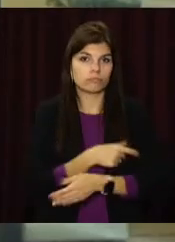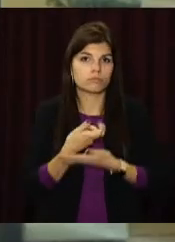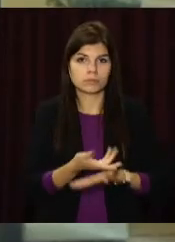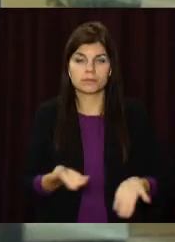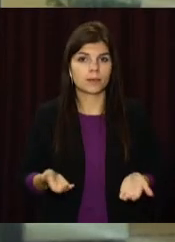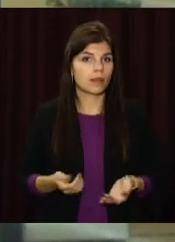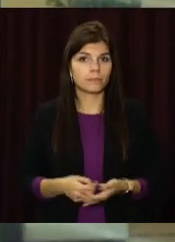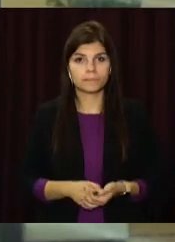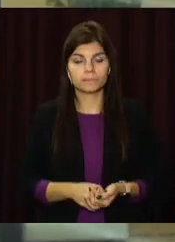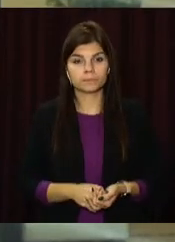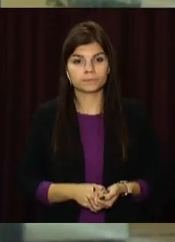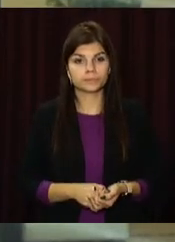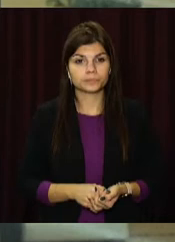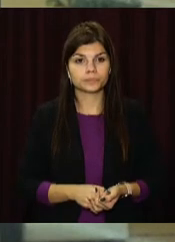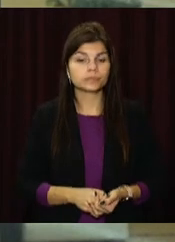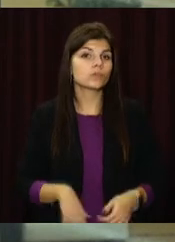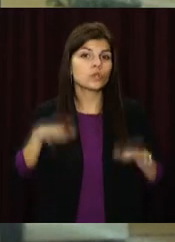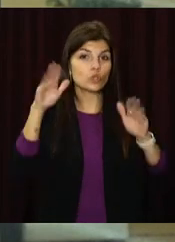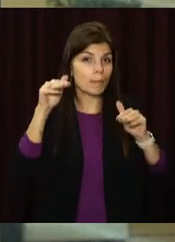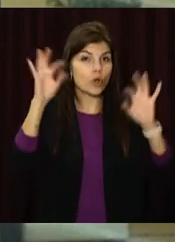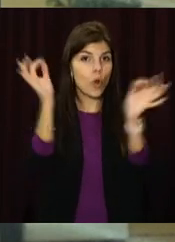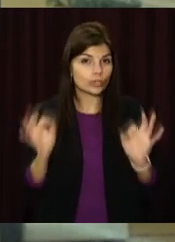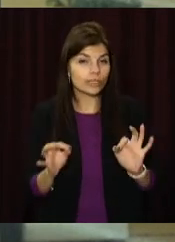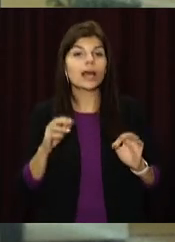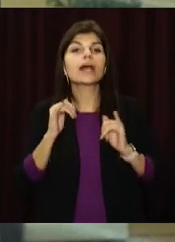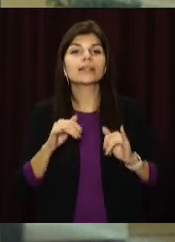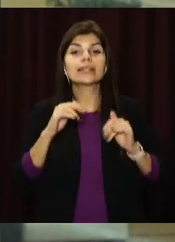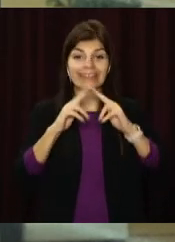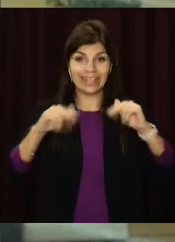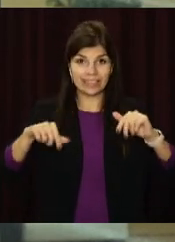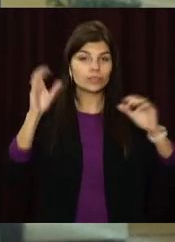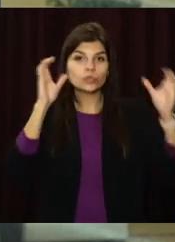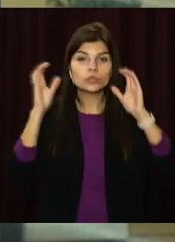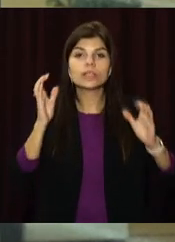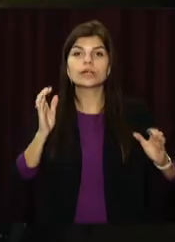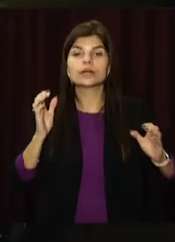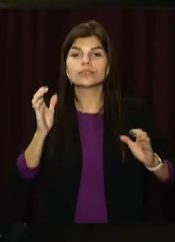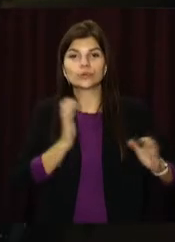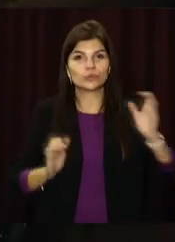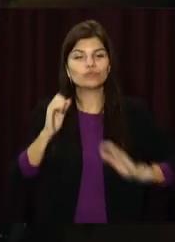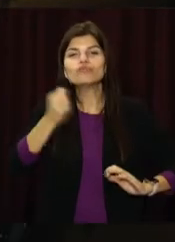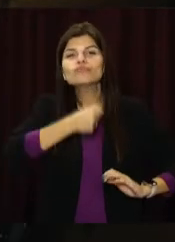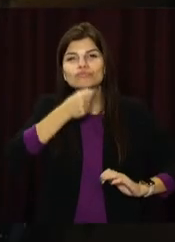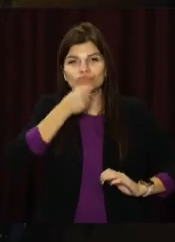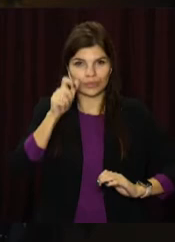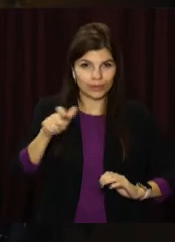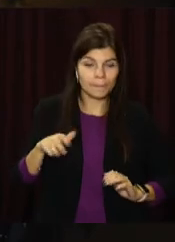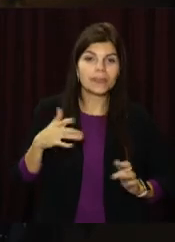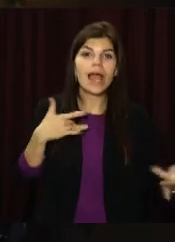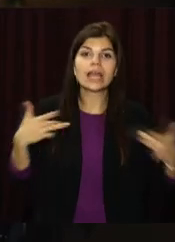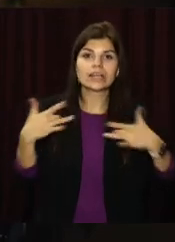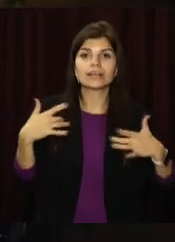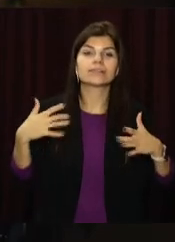До побачення осінь. У Дніпрі для слухачів університету третього віку пролунали ретро-хіти. Артисти обласної філармонії